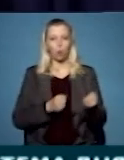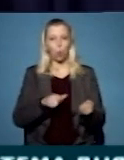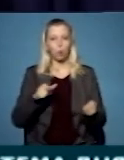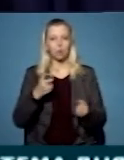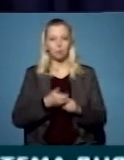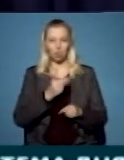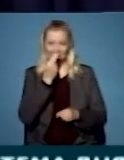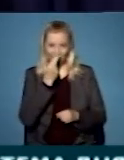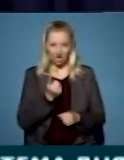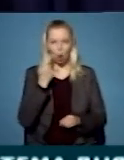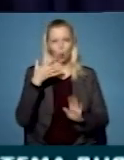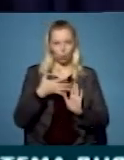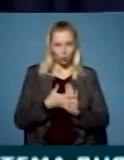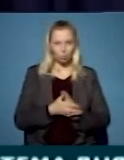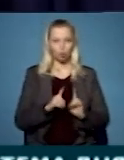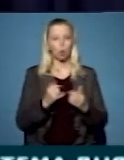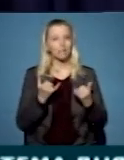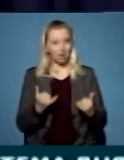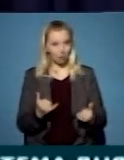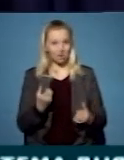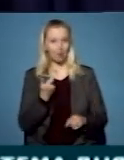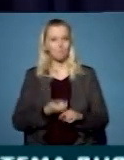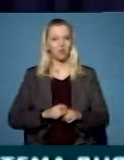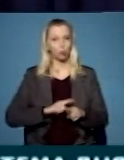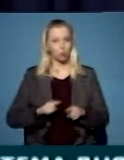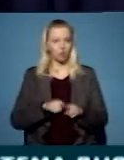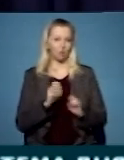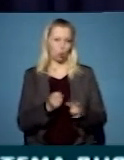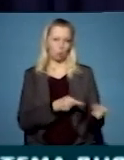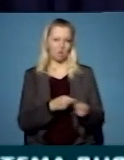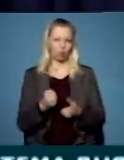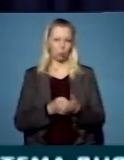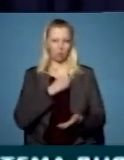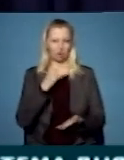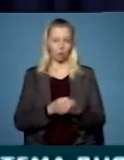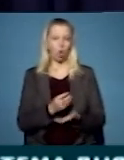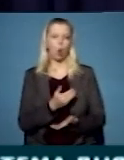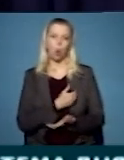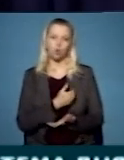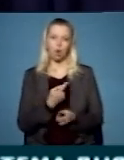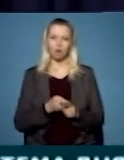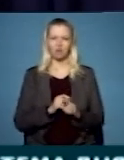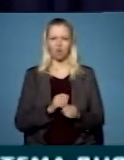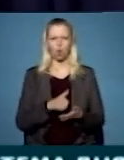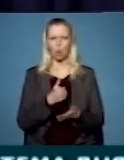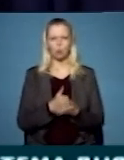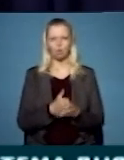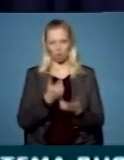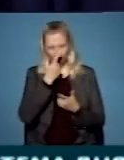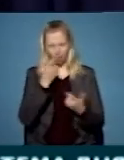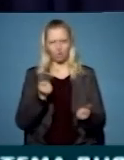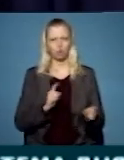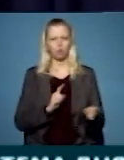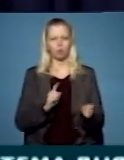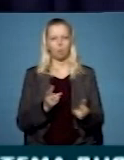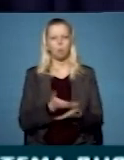більше звикати. Вони розуміли, що тепер за перевищення швидкості їх будуть притягати до відповідальності. Хоча це не основний меседж, який